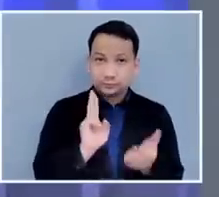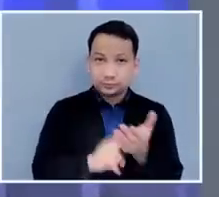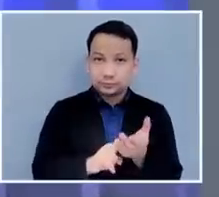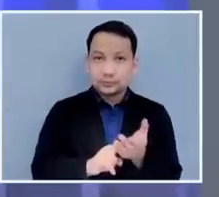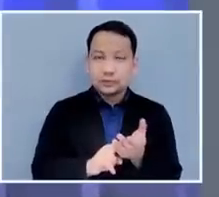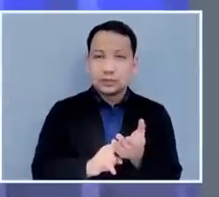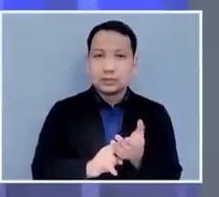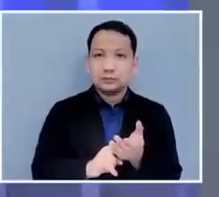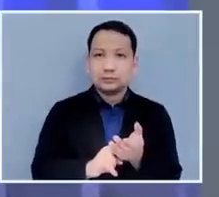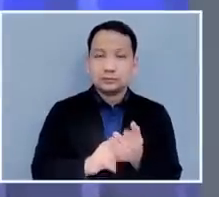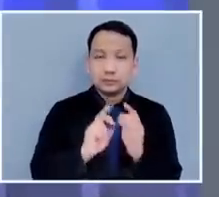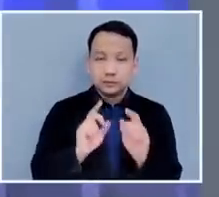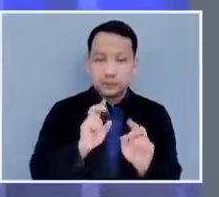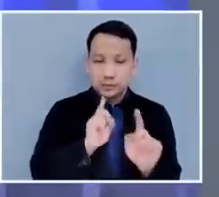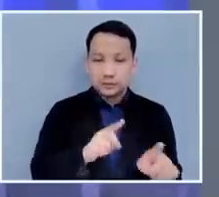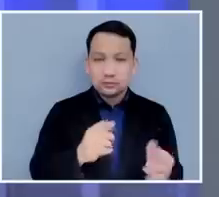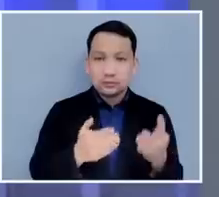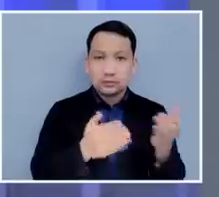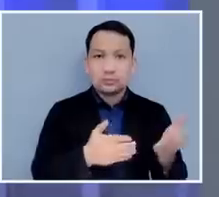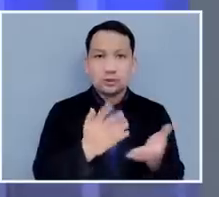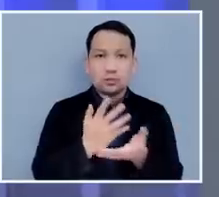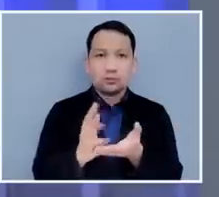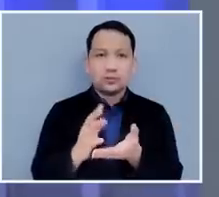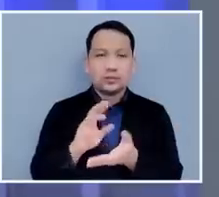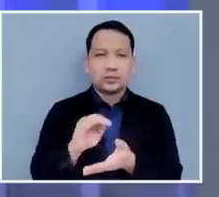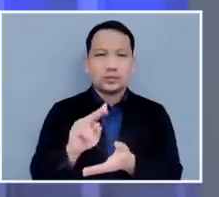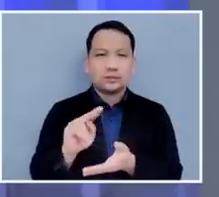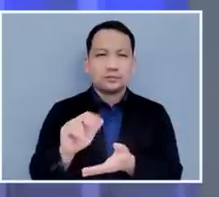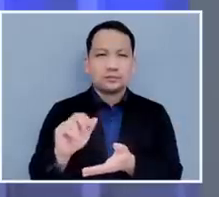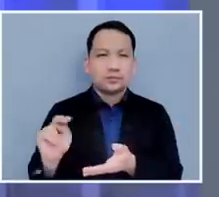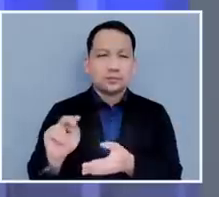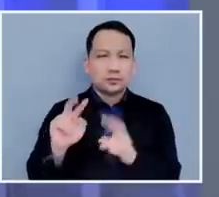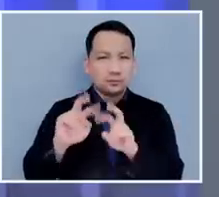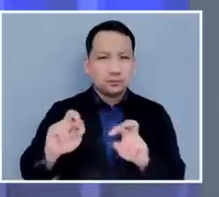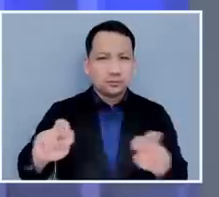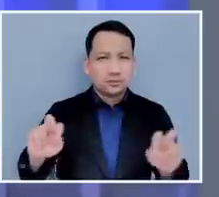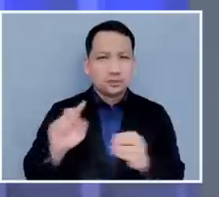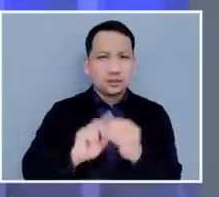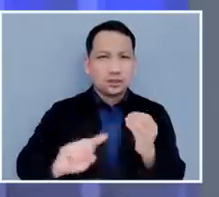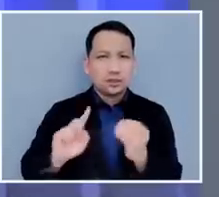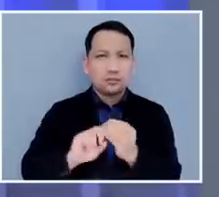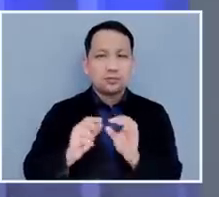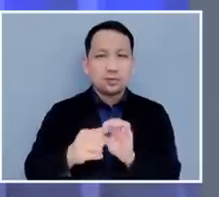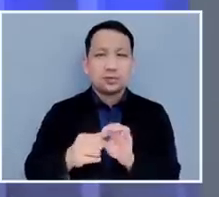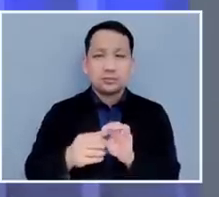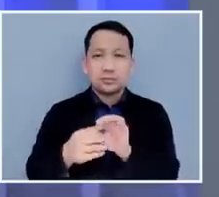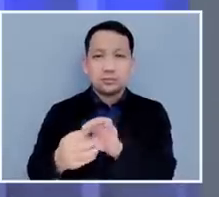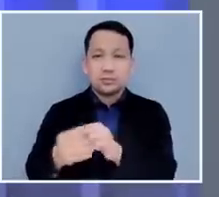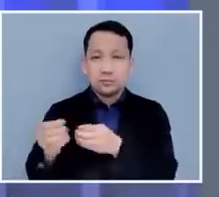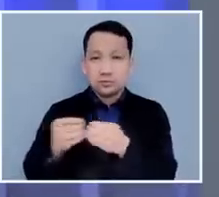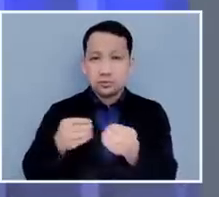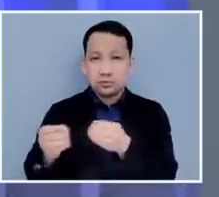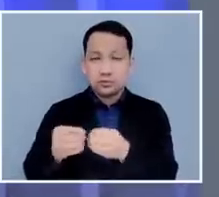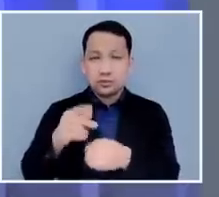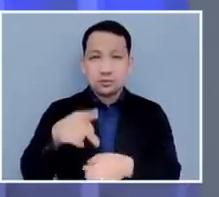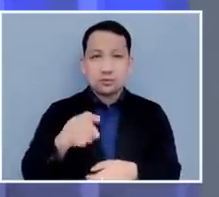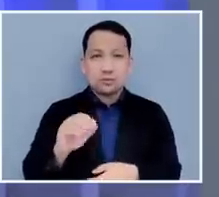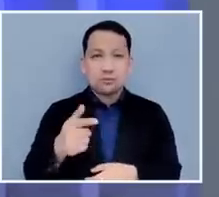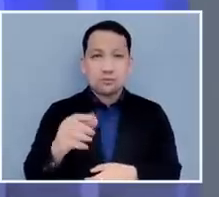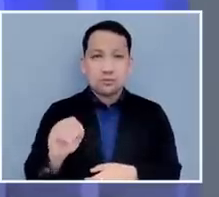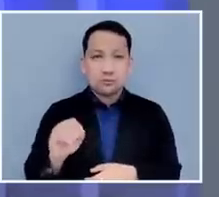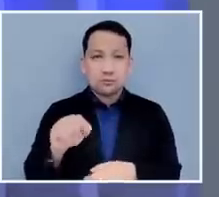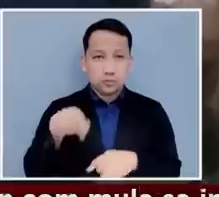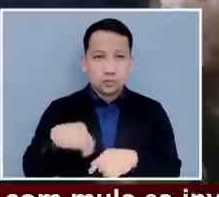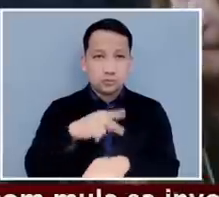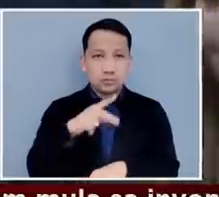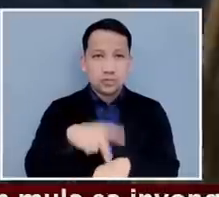report ng Senate Committee on Ways and Means kaugnay ng investigasyon nito sa epekto ng operasyon ng POGO sa bansa. Ayon